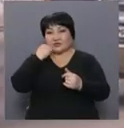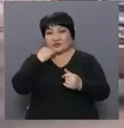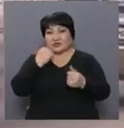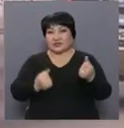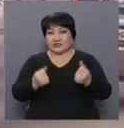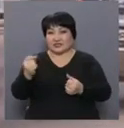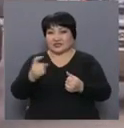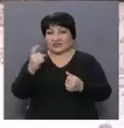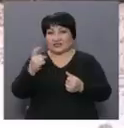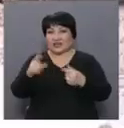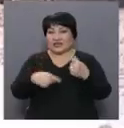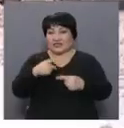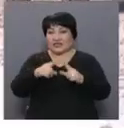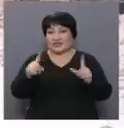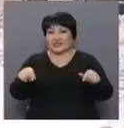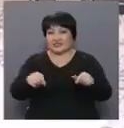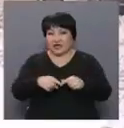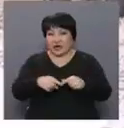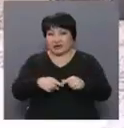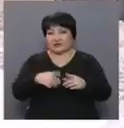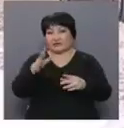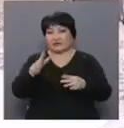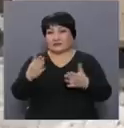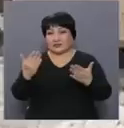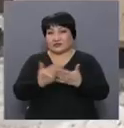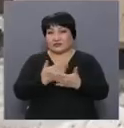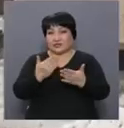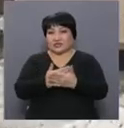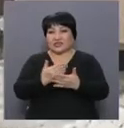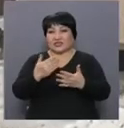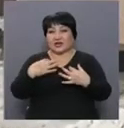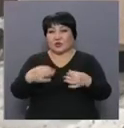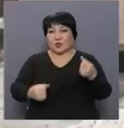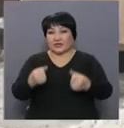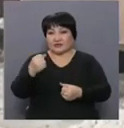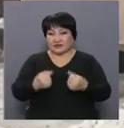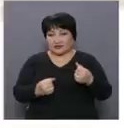сертификат арқылы отандық автоөндірушілерден су жаңа көлікті жеңілдікпен сатып алуына болады.